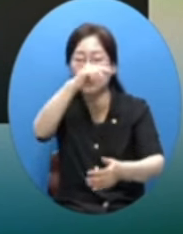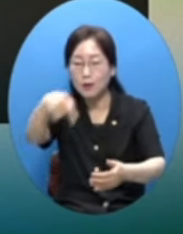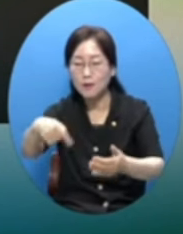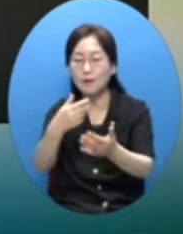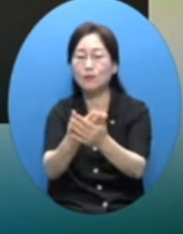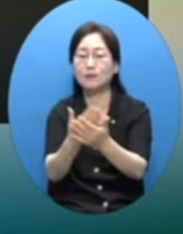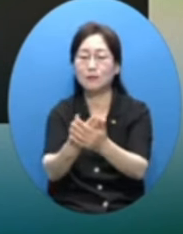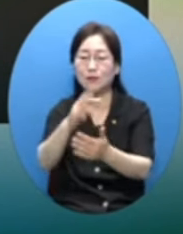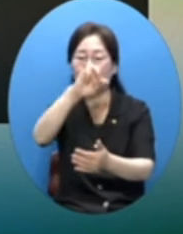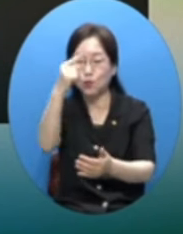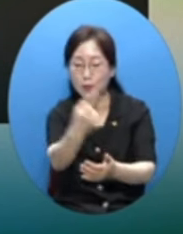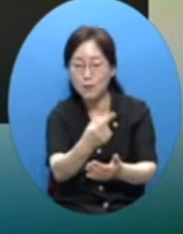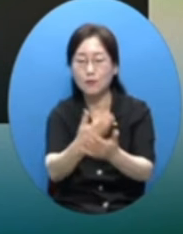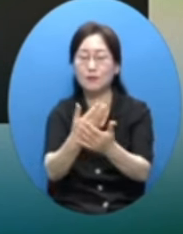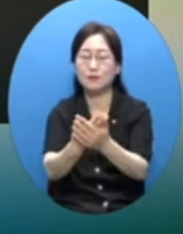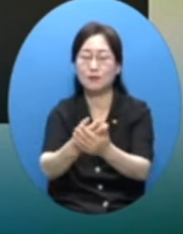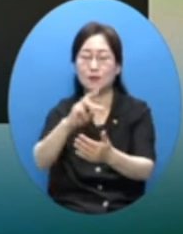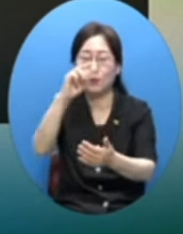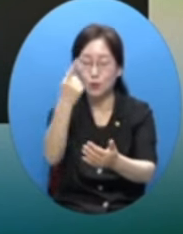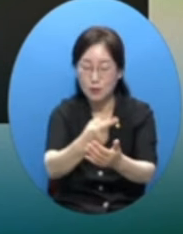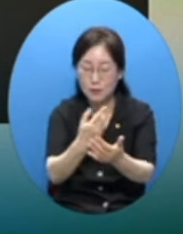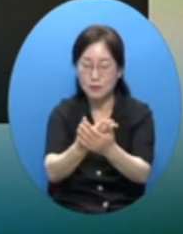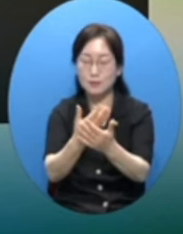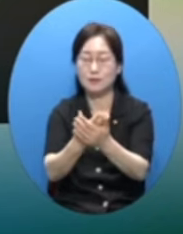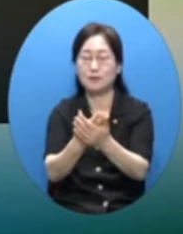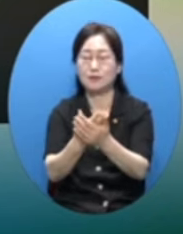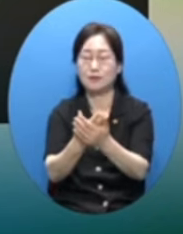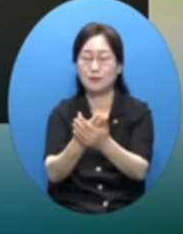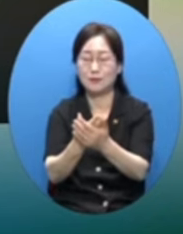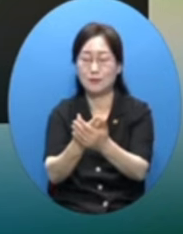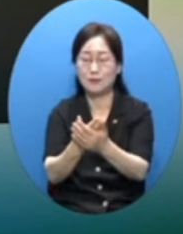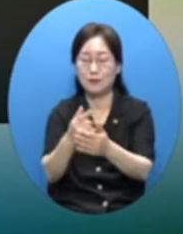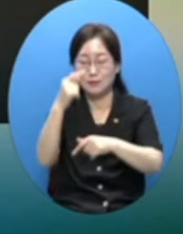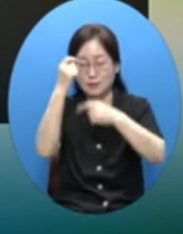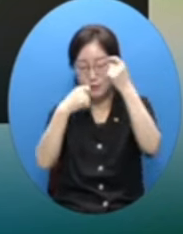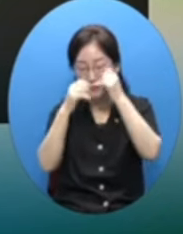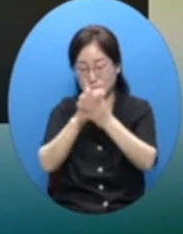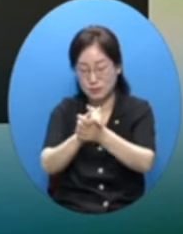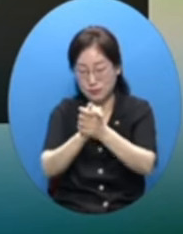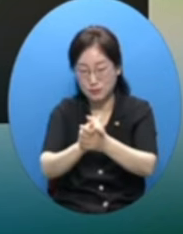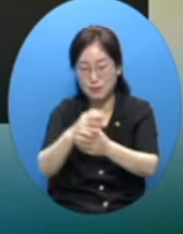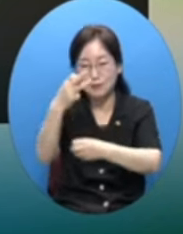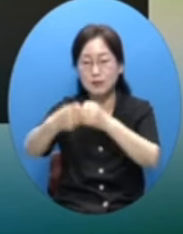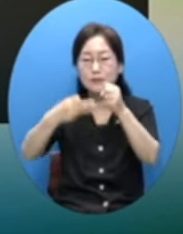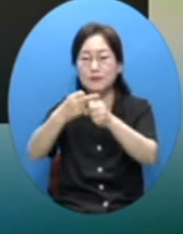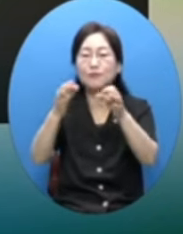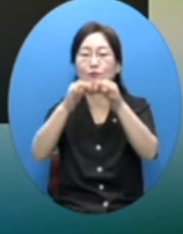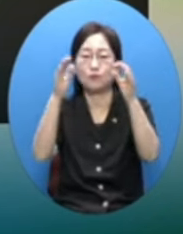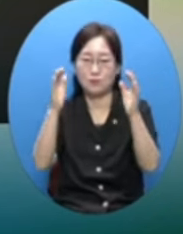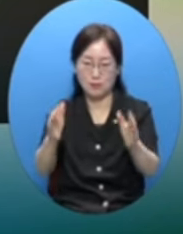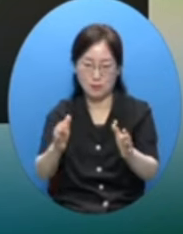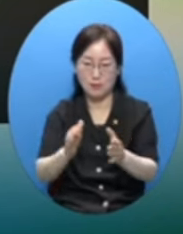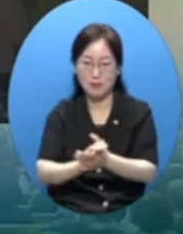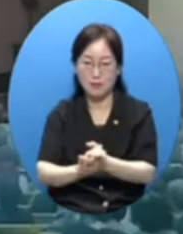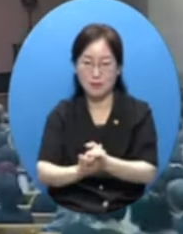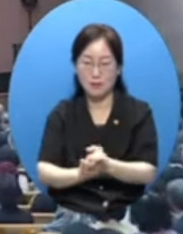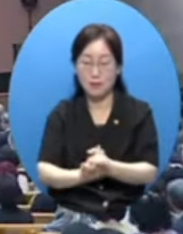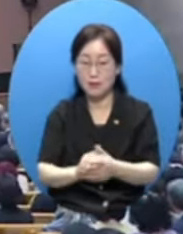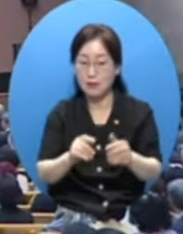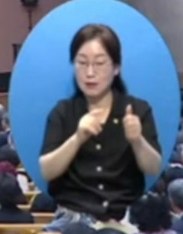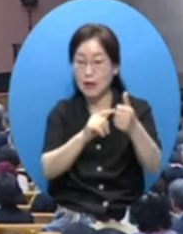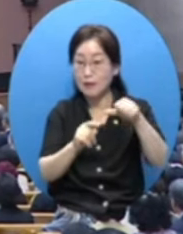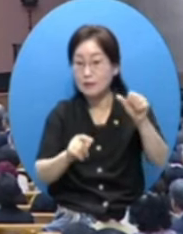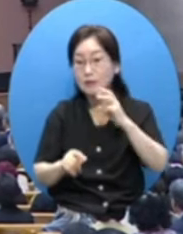주옵소서. 돌아오게 하여 주옵소서. 돌아오게 하여 주옵소서. 눈물의 기도를 13년 동안 드렸습니다. 그런데 30살이